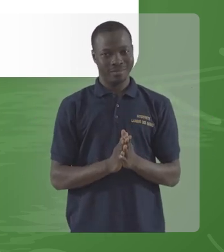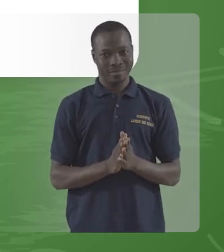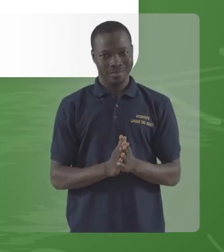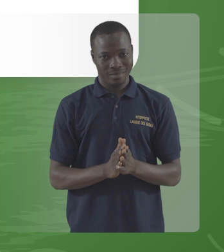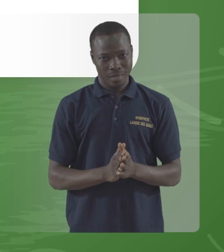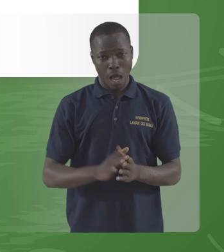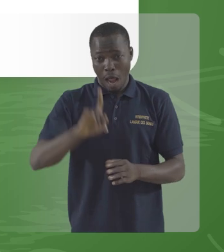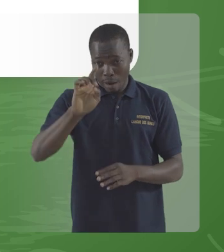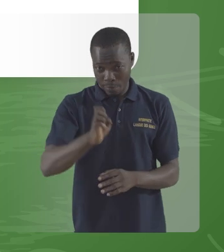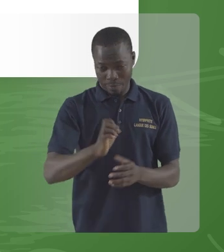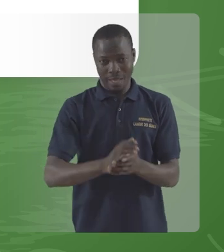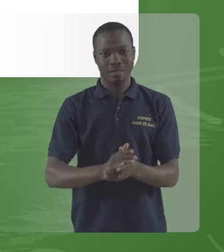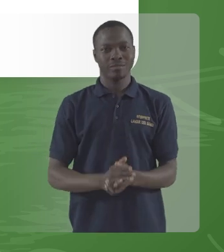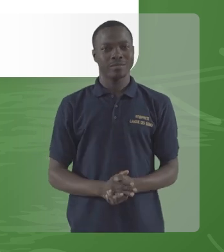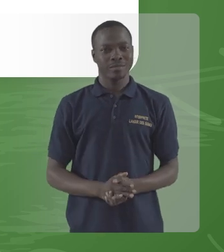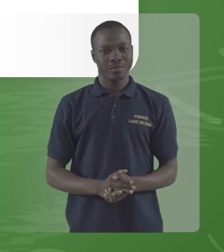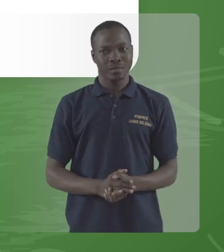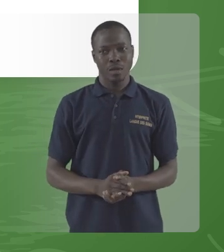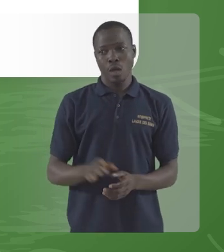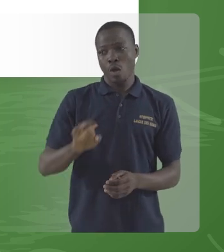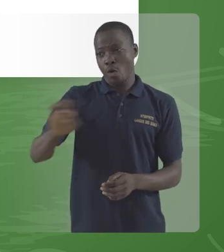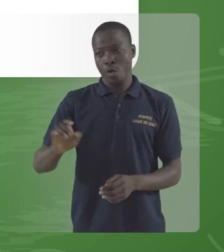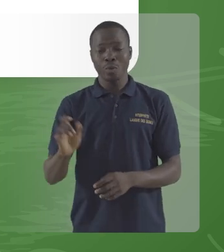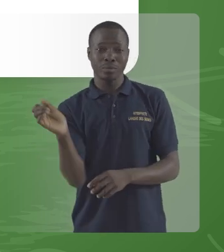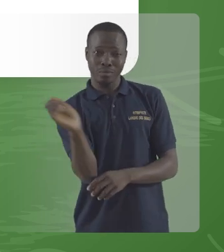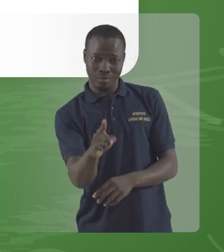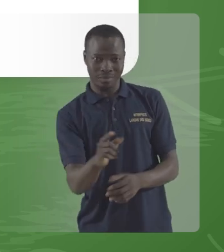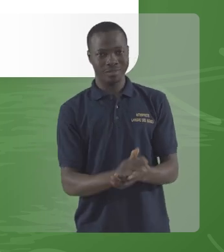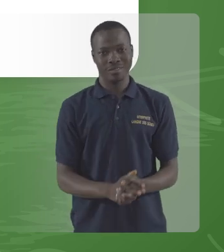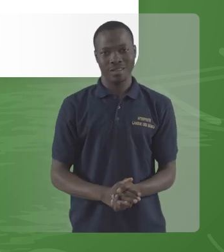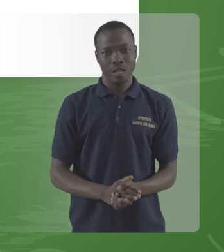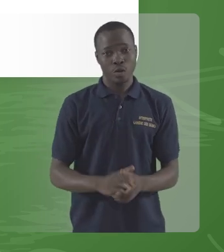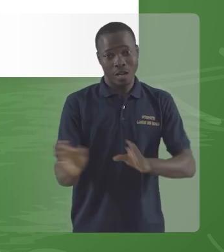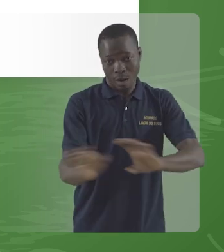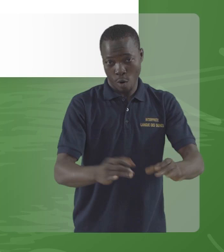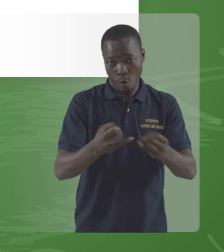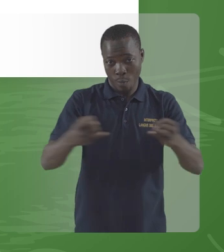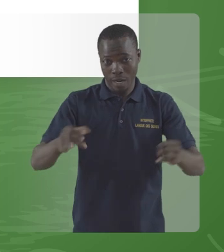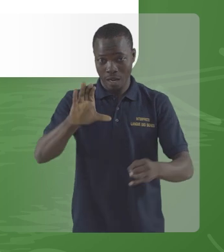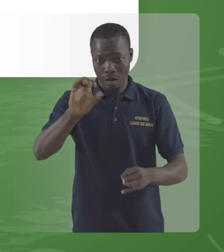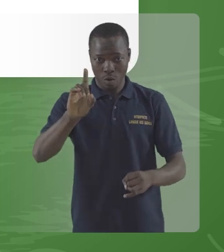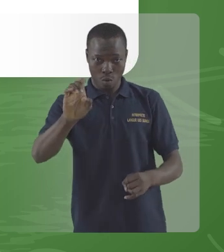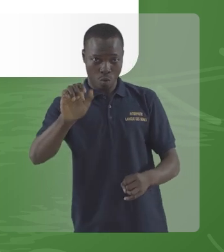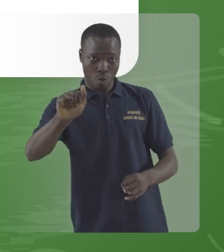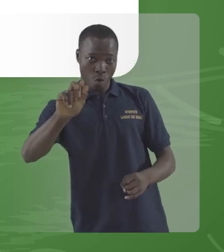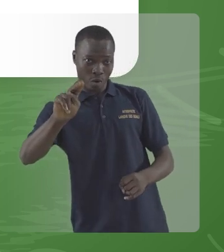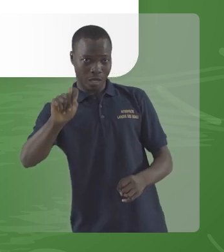La première consigne est la suivante: élabore le brin codant de chaque